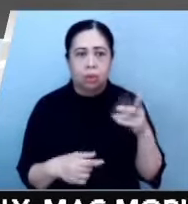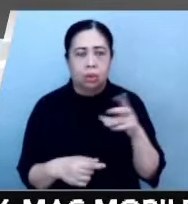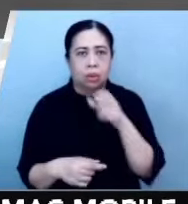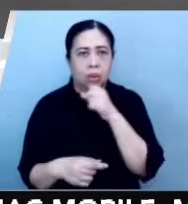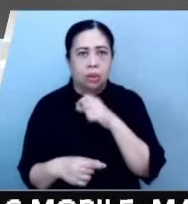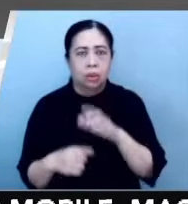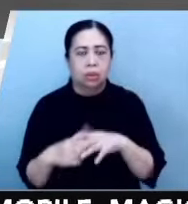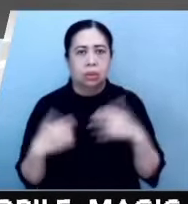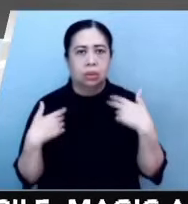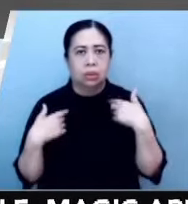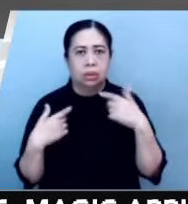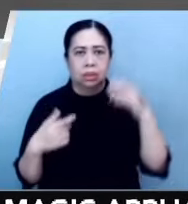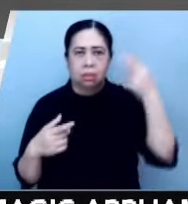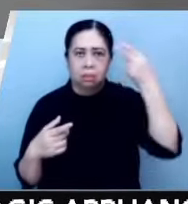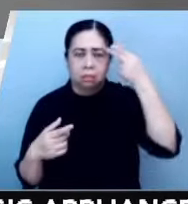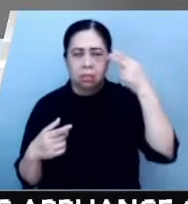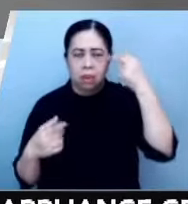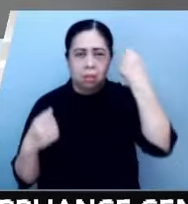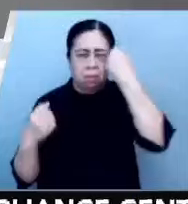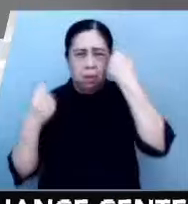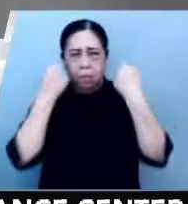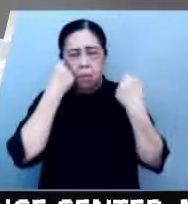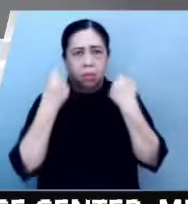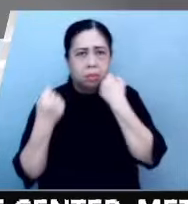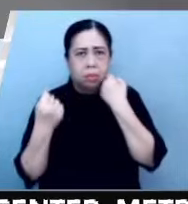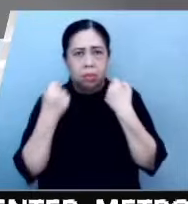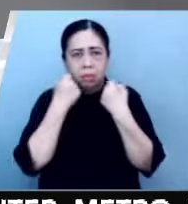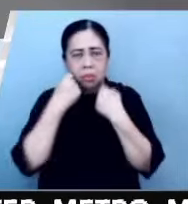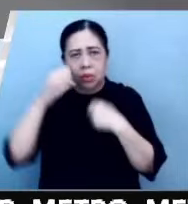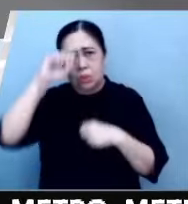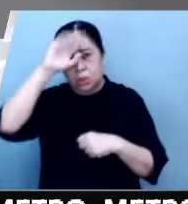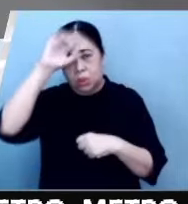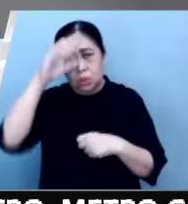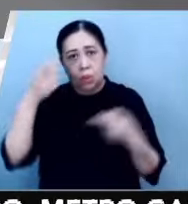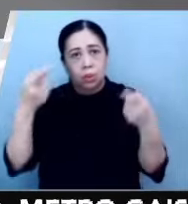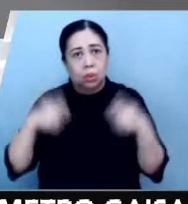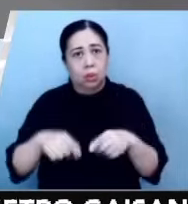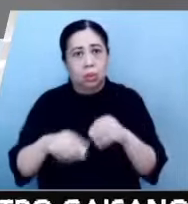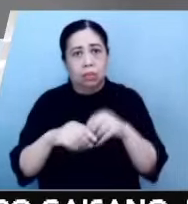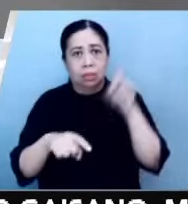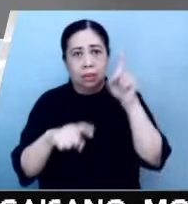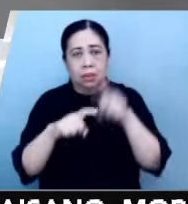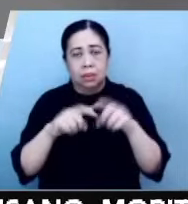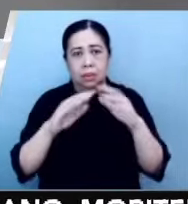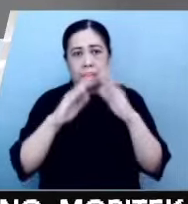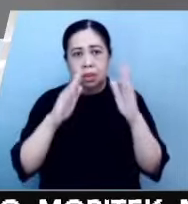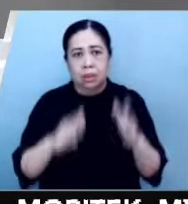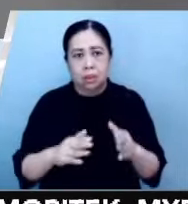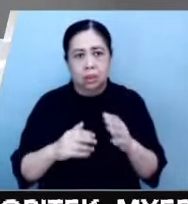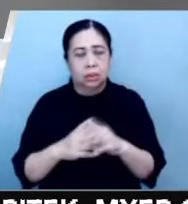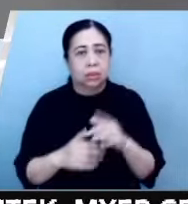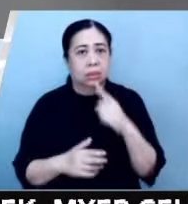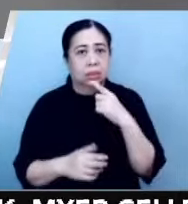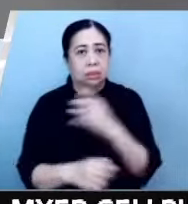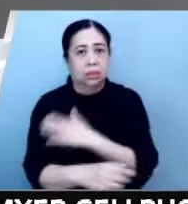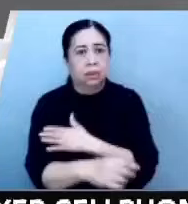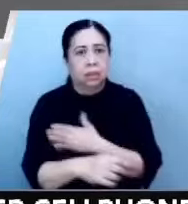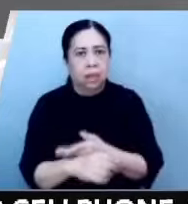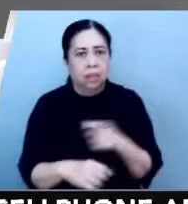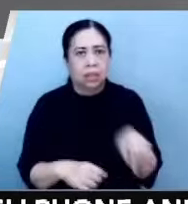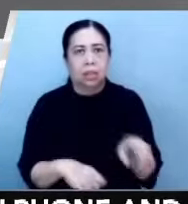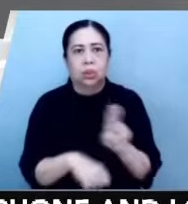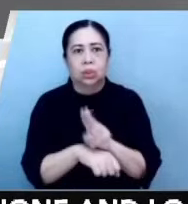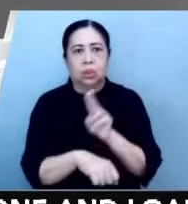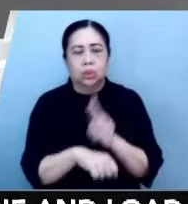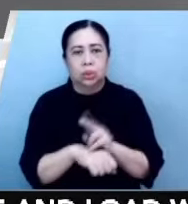ng mga sugat sa ulo at mukha ang biktima. Nangyari ang krimen sa kanilang tinitirahang bahay. Sabi ng anak ng biktima, gumagamit daw ng ilegal